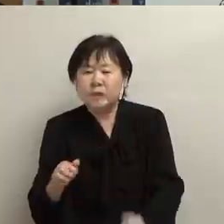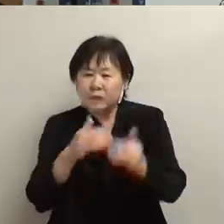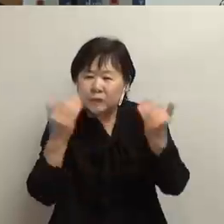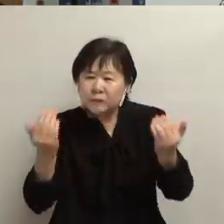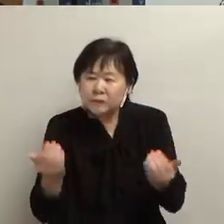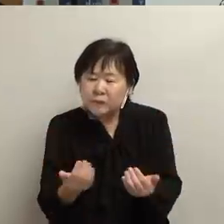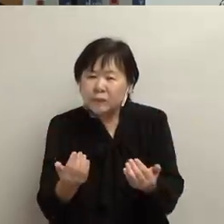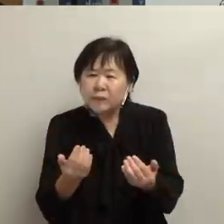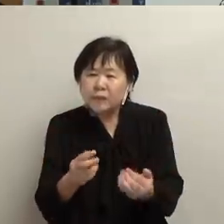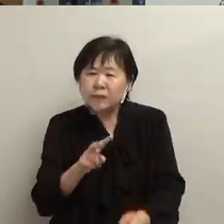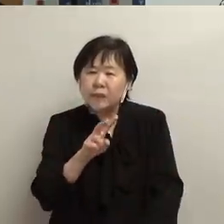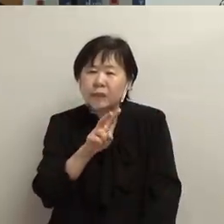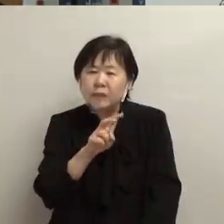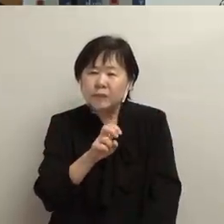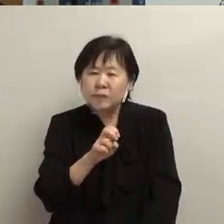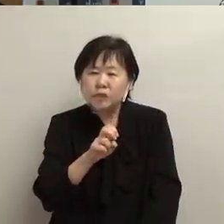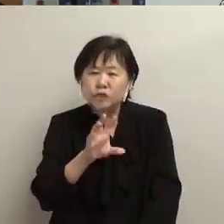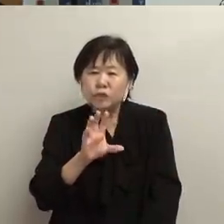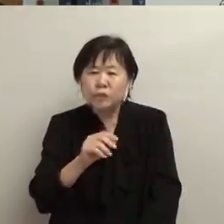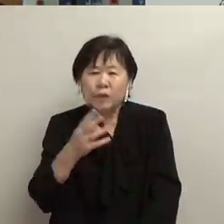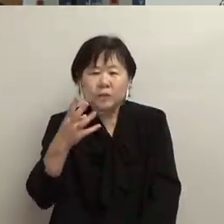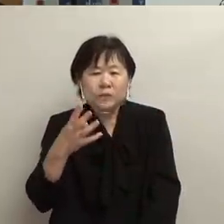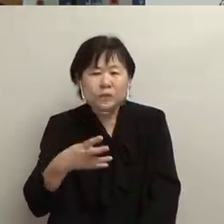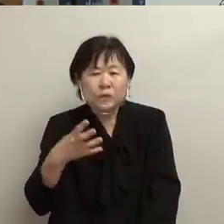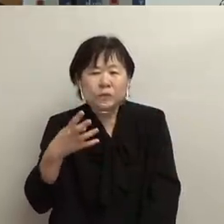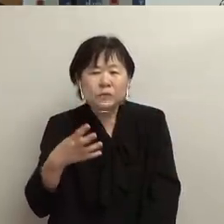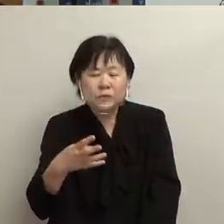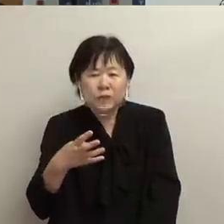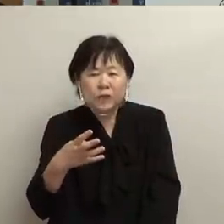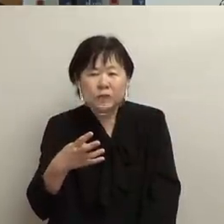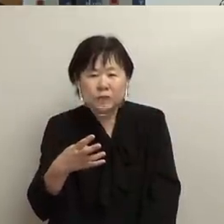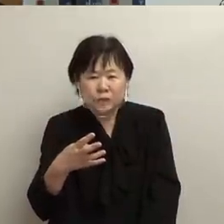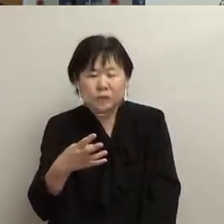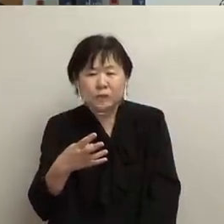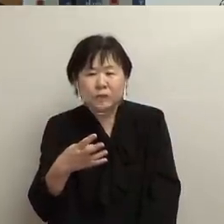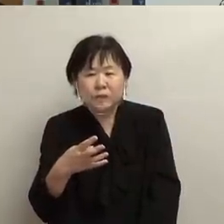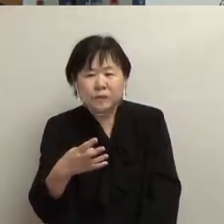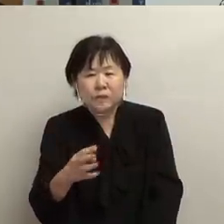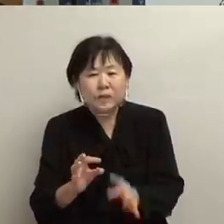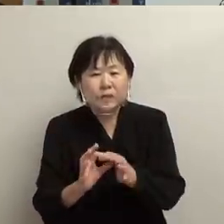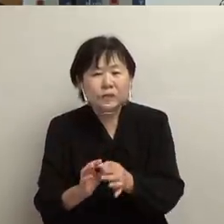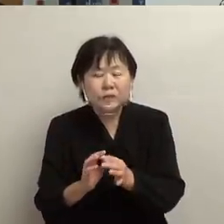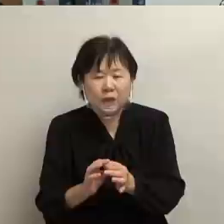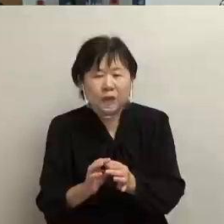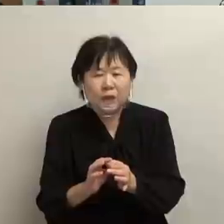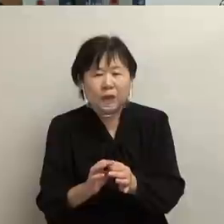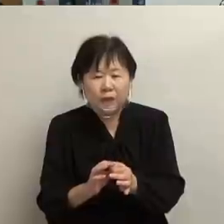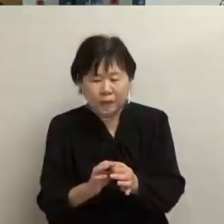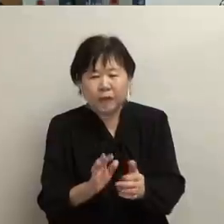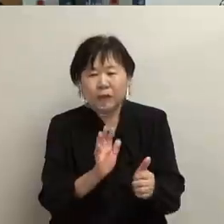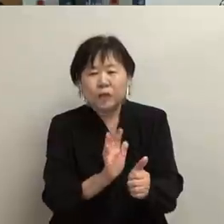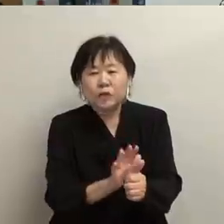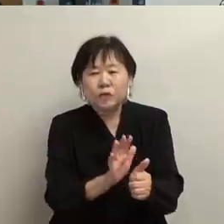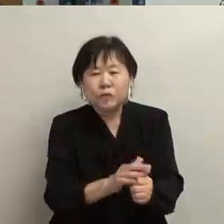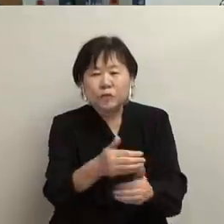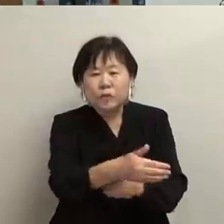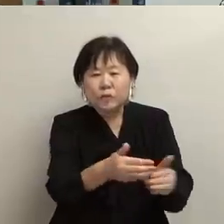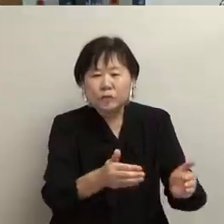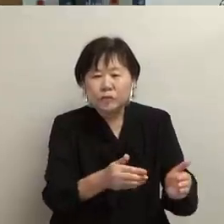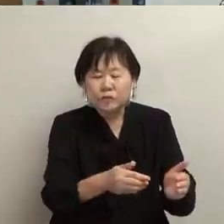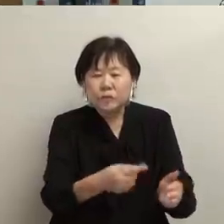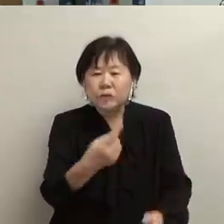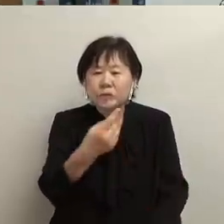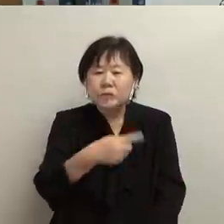で20万4000人4の利用に対してですね救護室利用が1000円